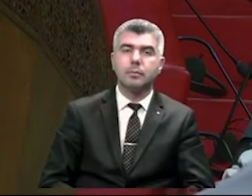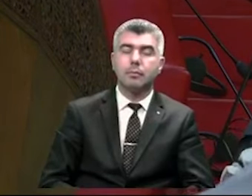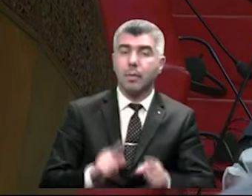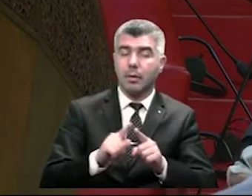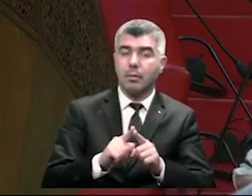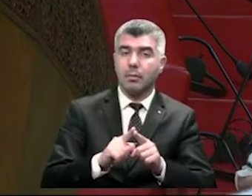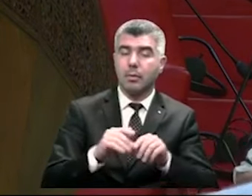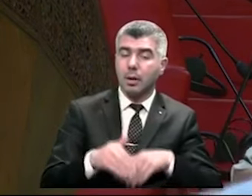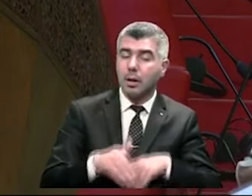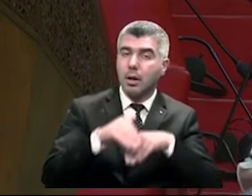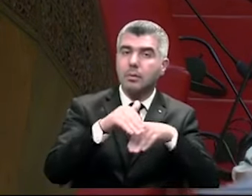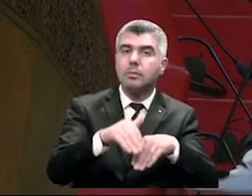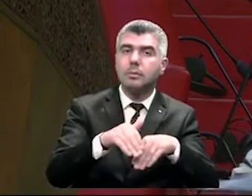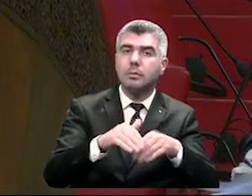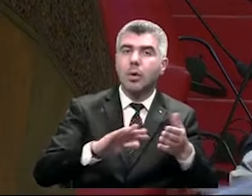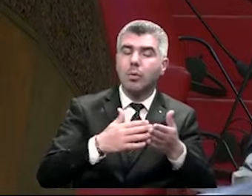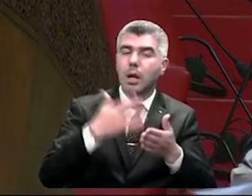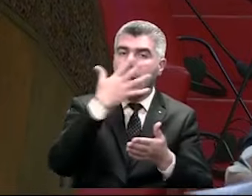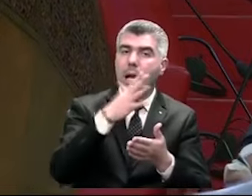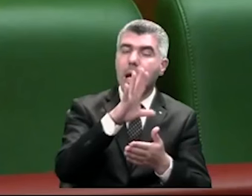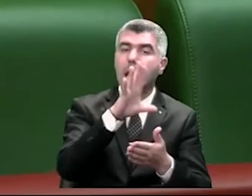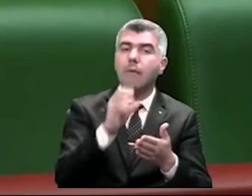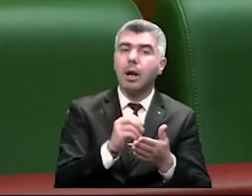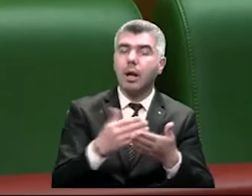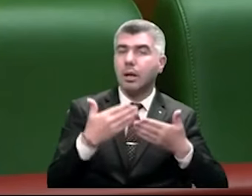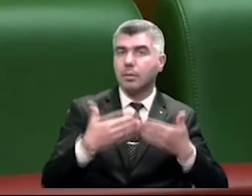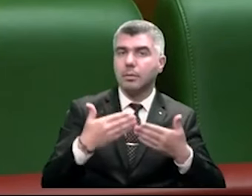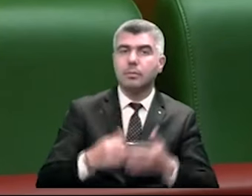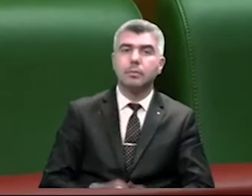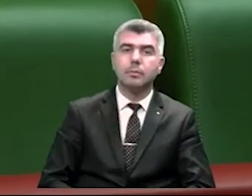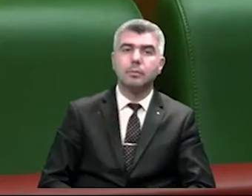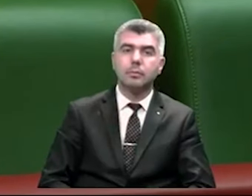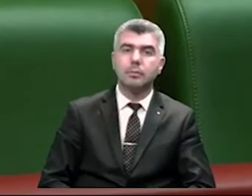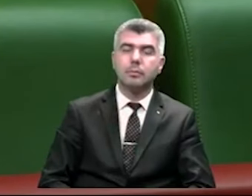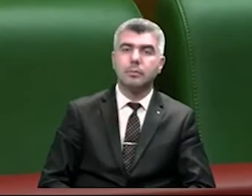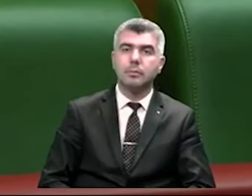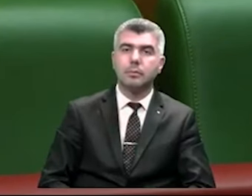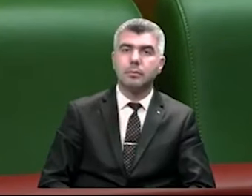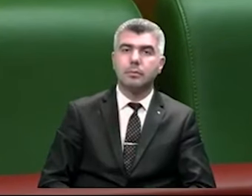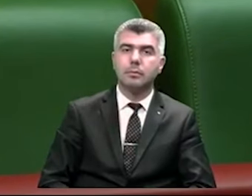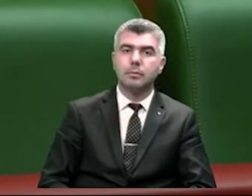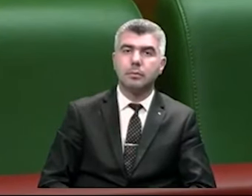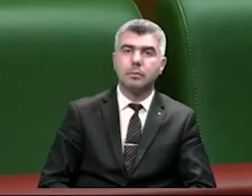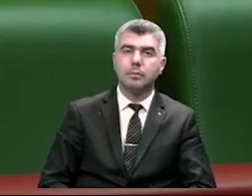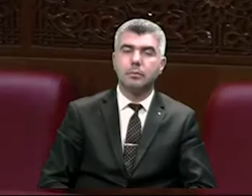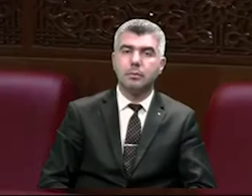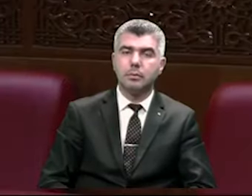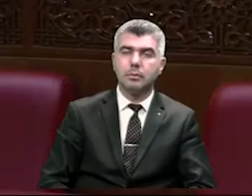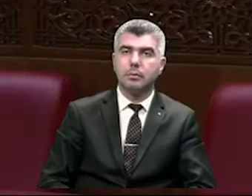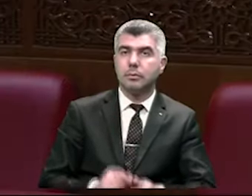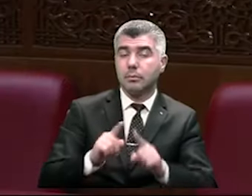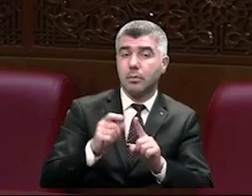كبيره بالنسبه القاره الافريقيه اللي كنعيش فيها وهد الورش